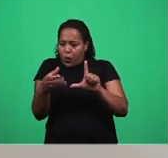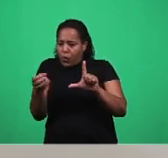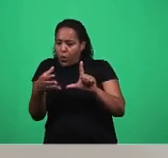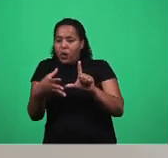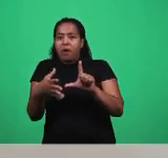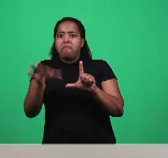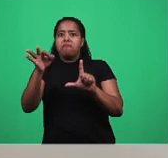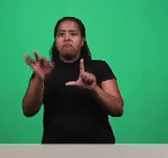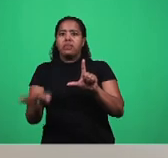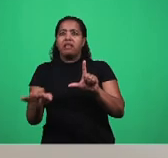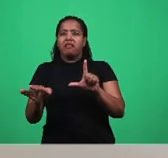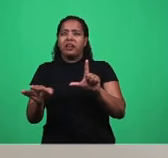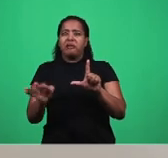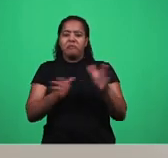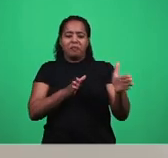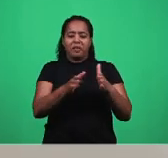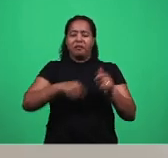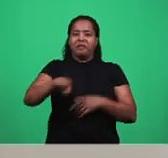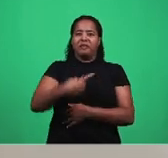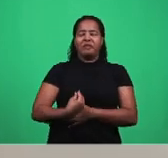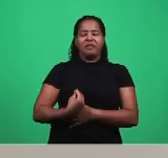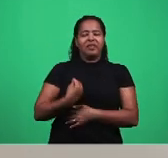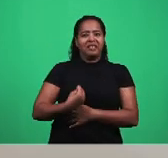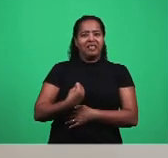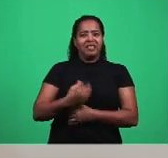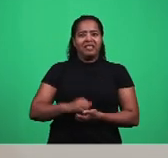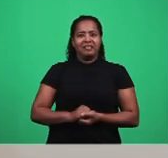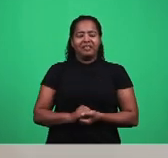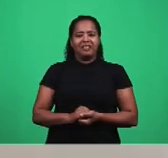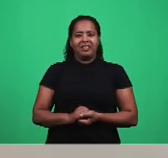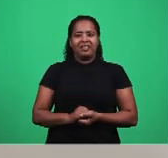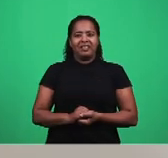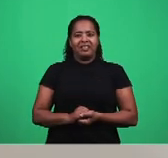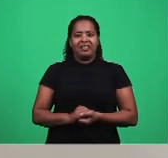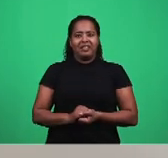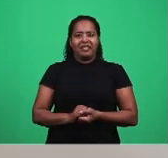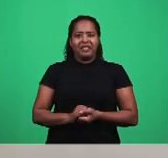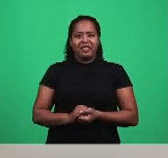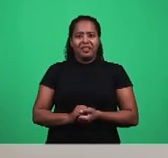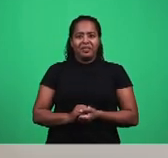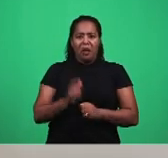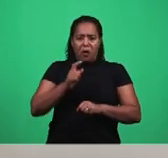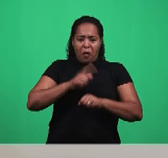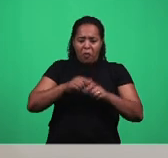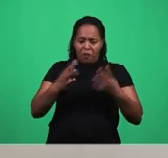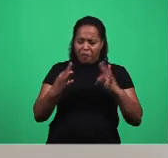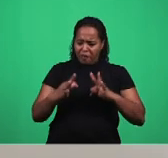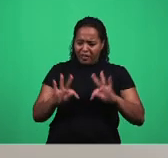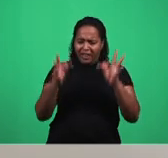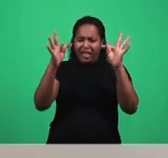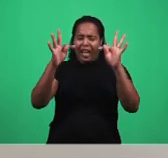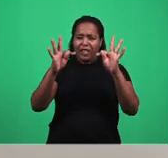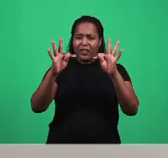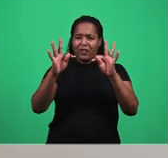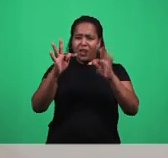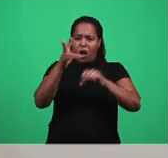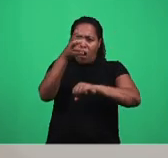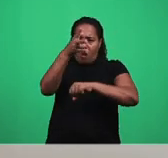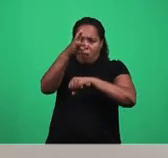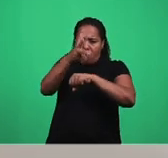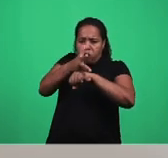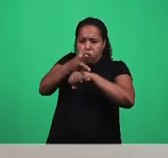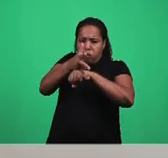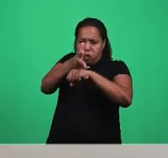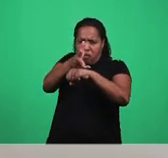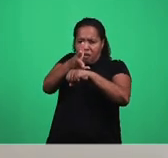vivons. Dans la partie technique, il y a un encadrement des caméras parfaites,